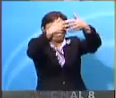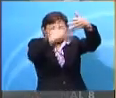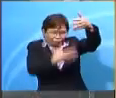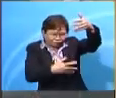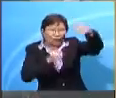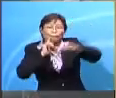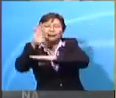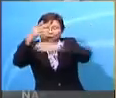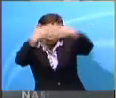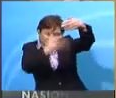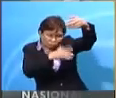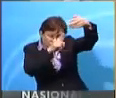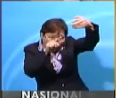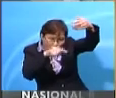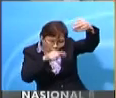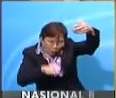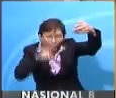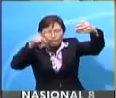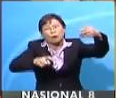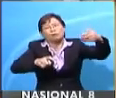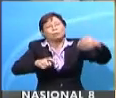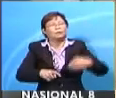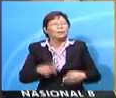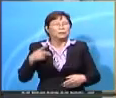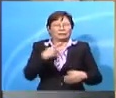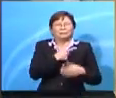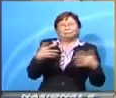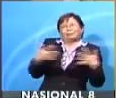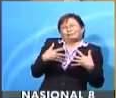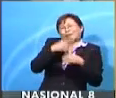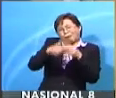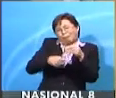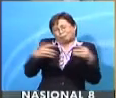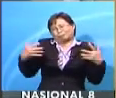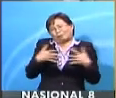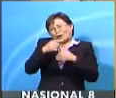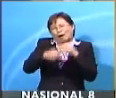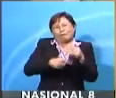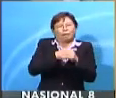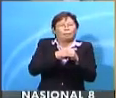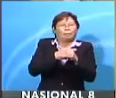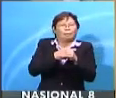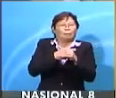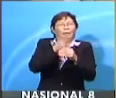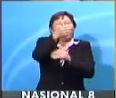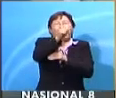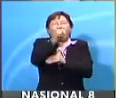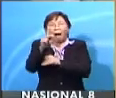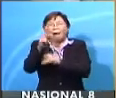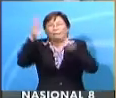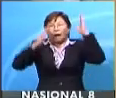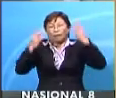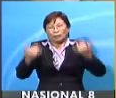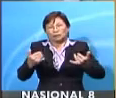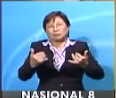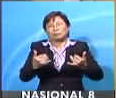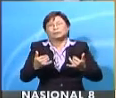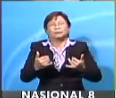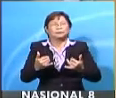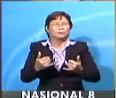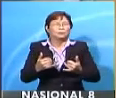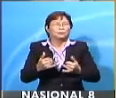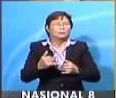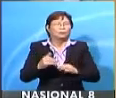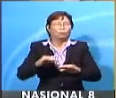bimbang juga dalam perkara yang kita melibat, takut soal berkenaan dengan halal hak yang sekarang ini Malaysia sedang mempelopori di peringkat